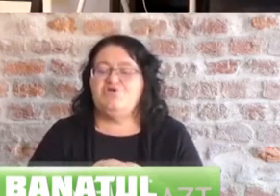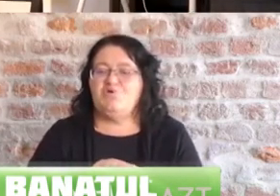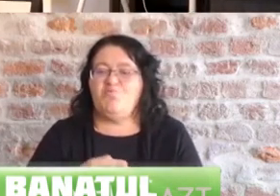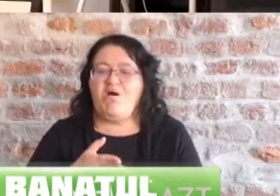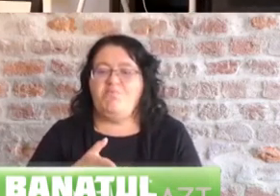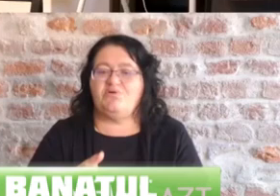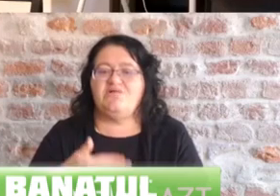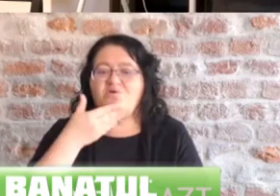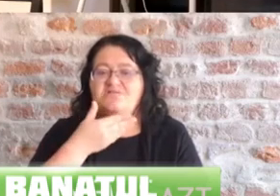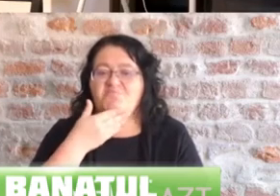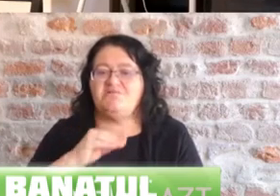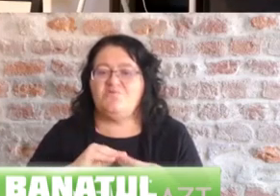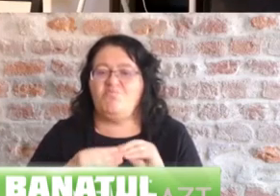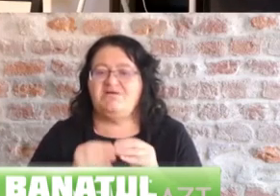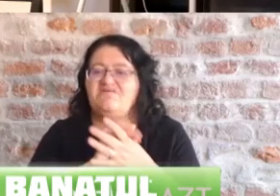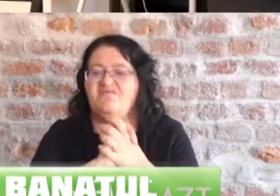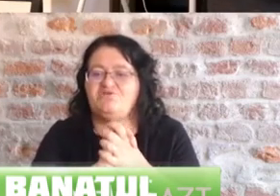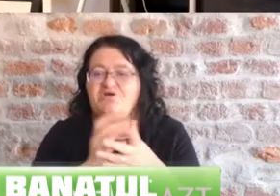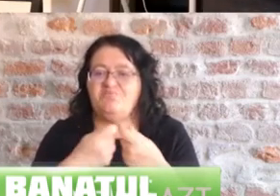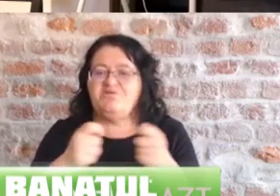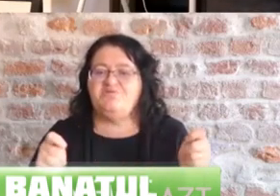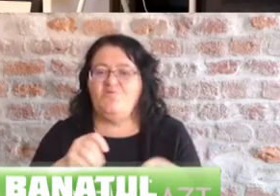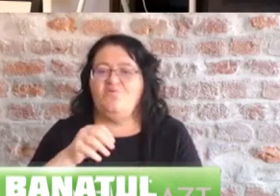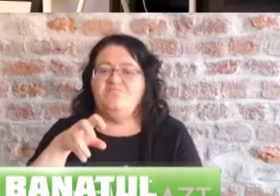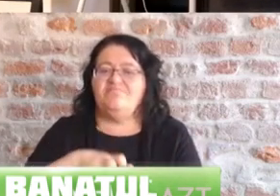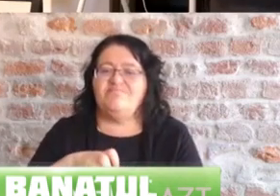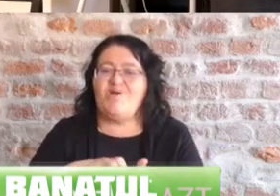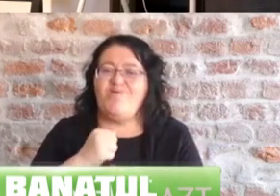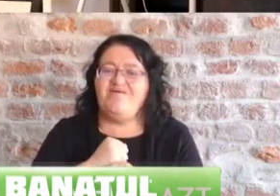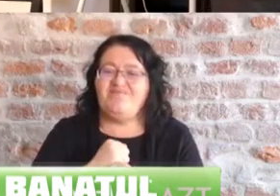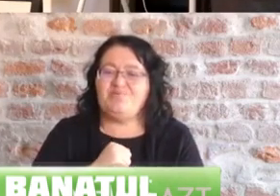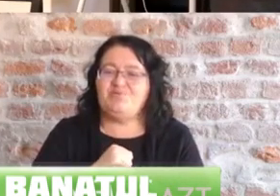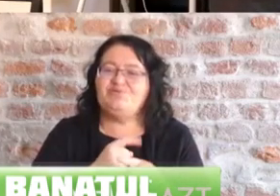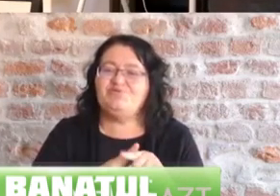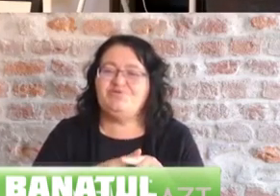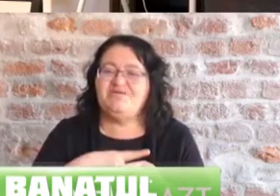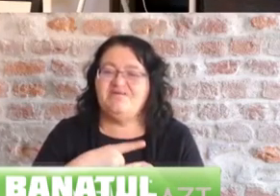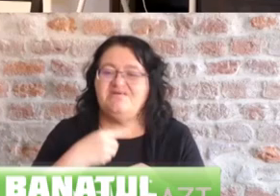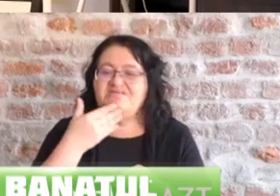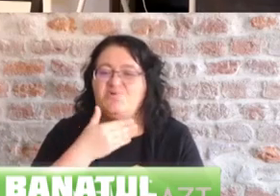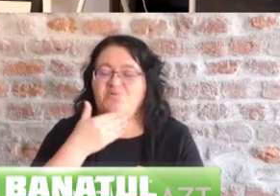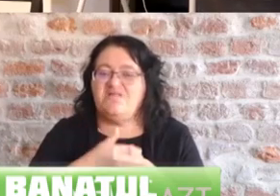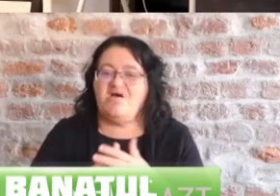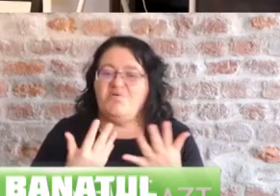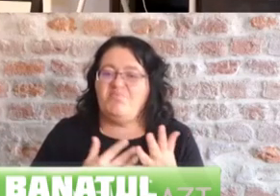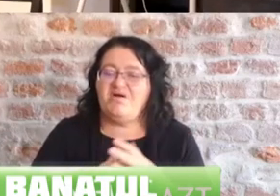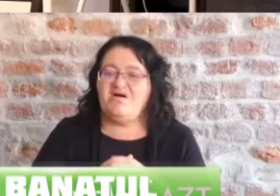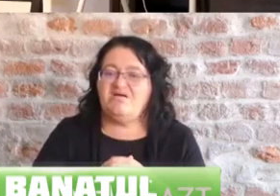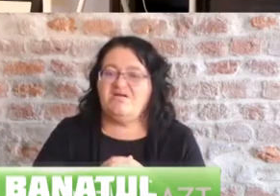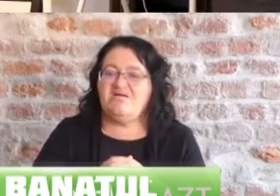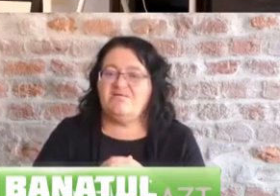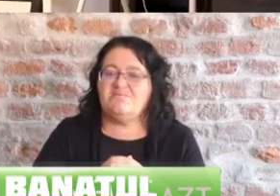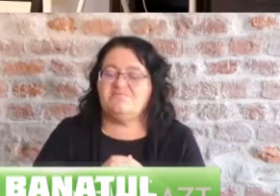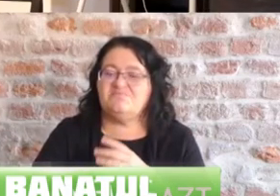a unei tematici foarte complexe și să vă felicităm pentru că nu este un subiect deloc ușor. Și este un subiect pe care, cum să